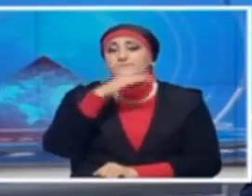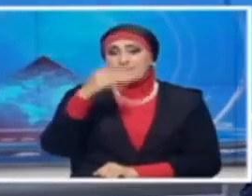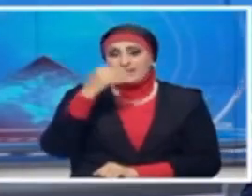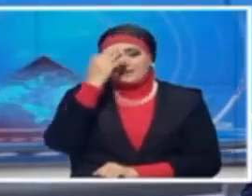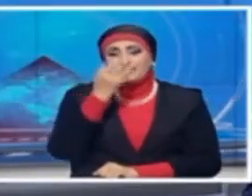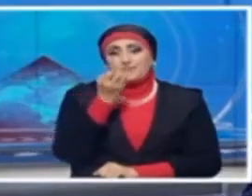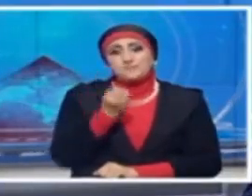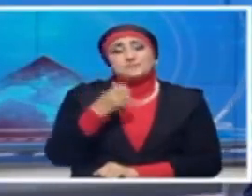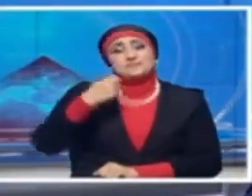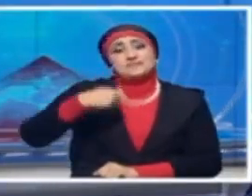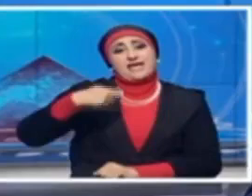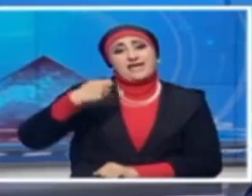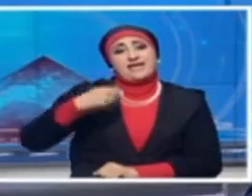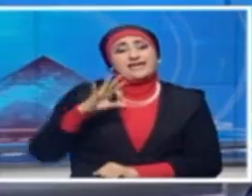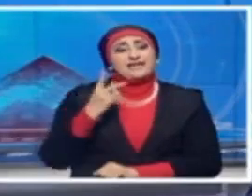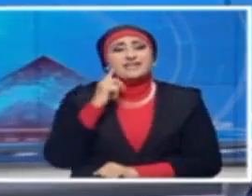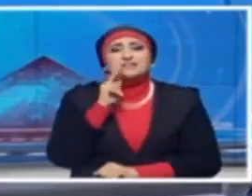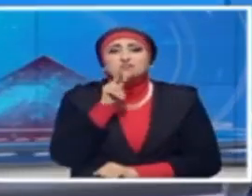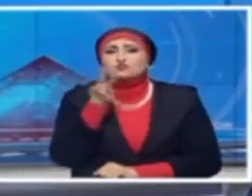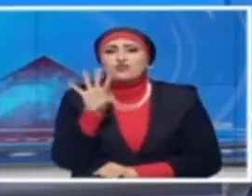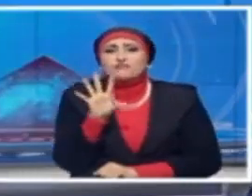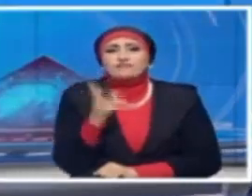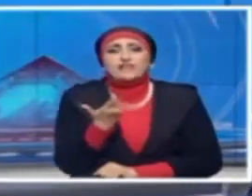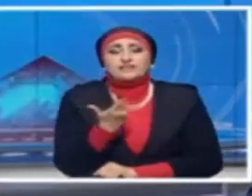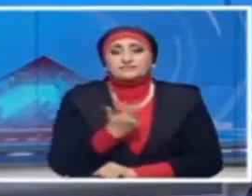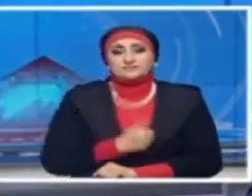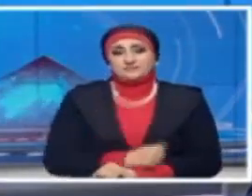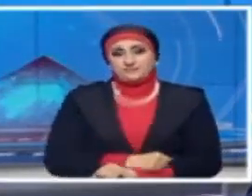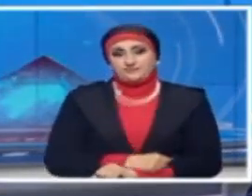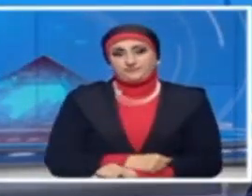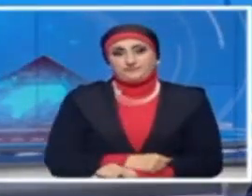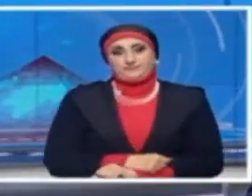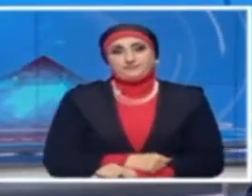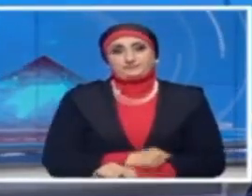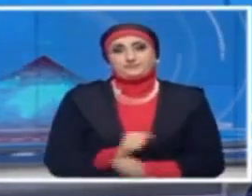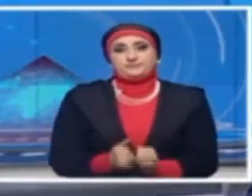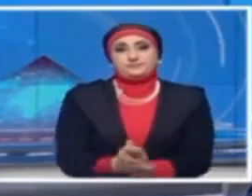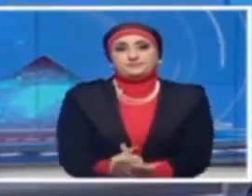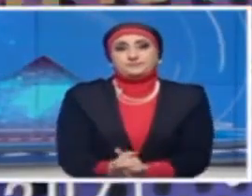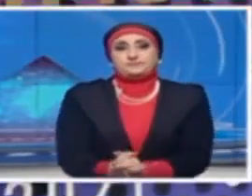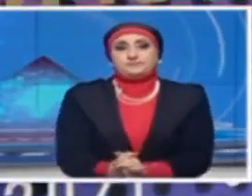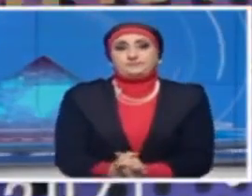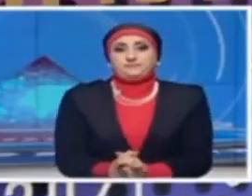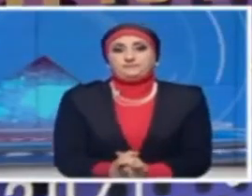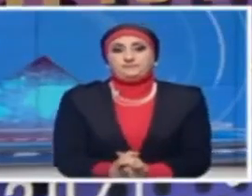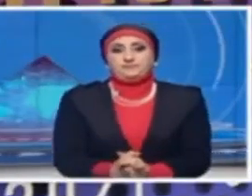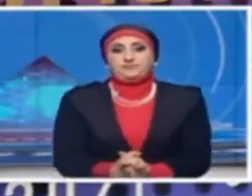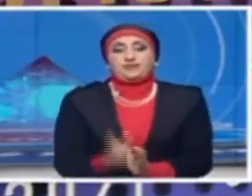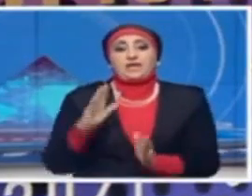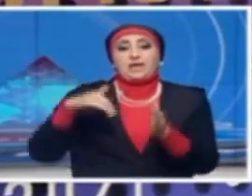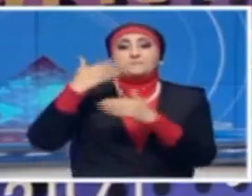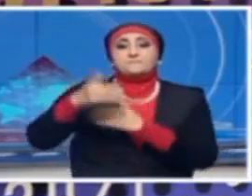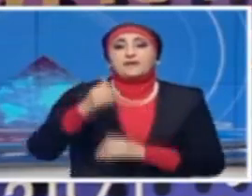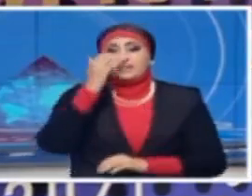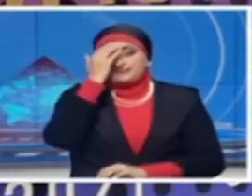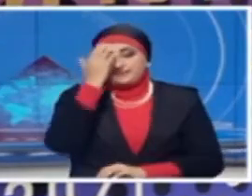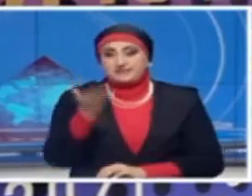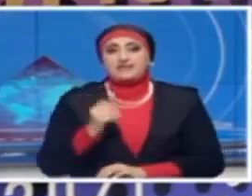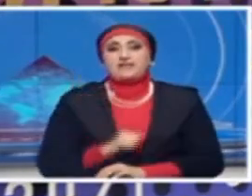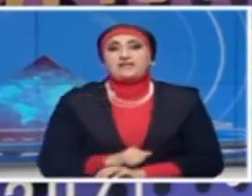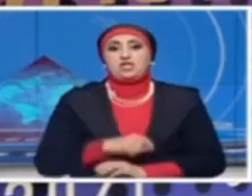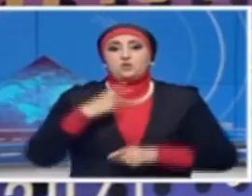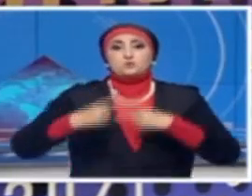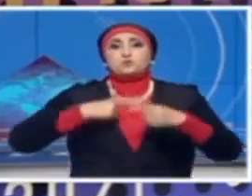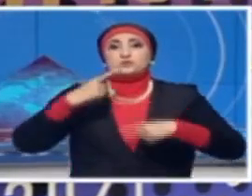ضاعنا في جديد المشهد لديك. نعم، بعد التحية عمرو،